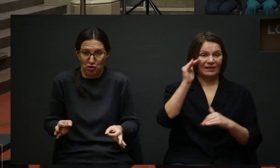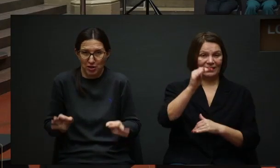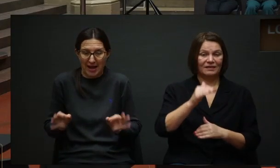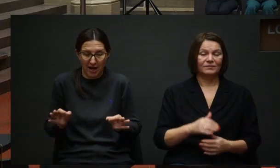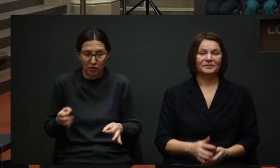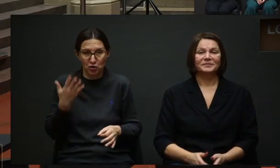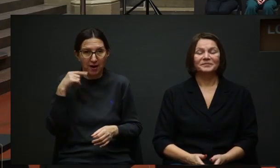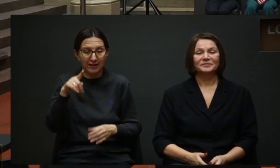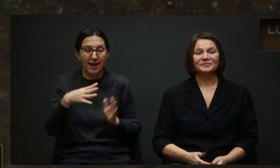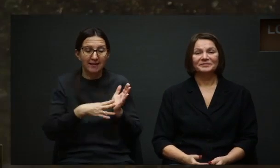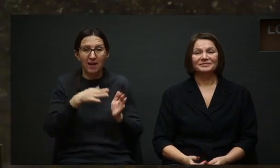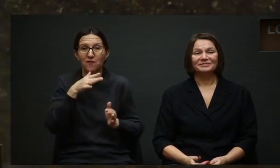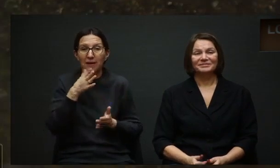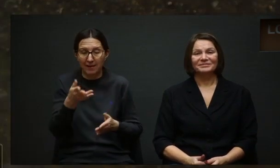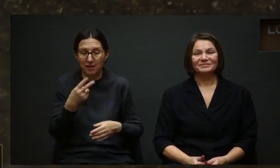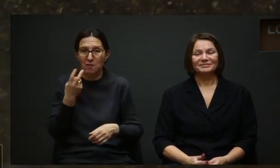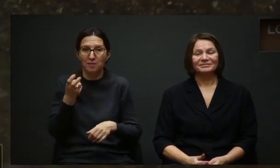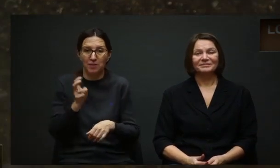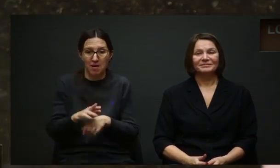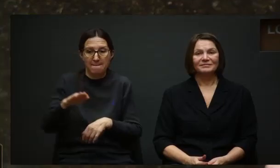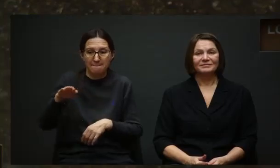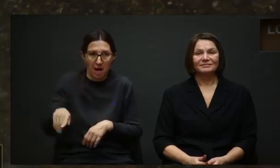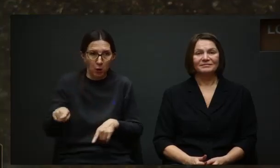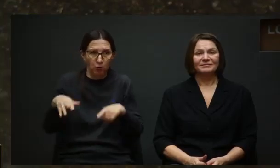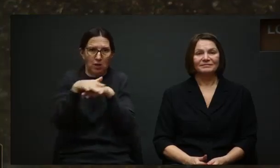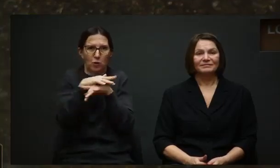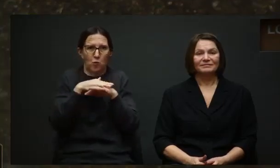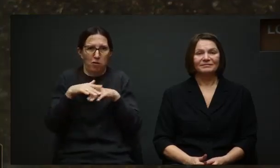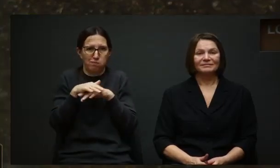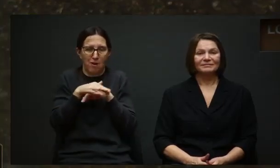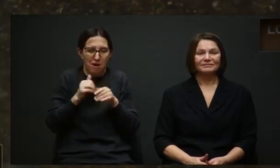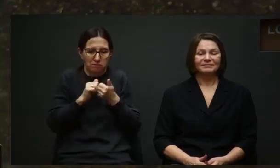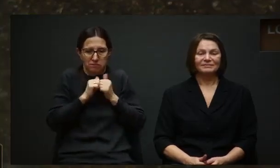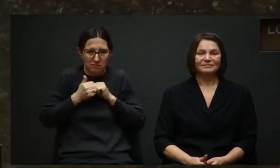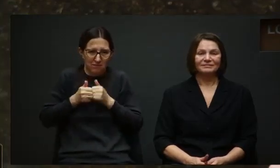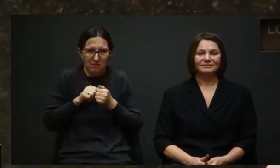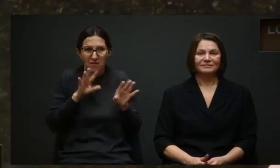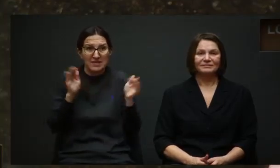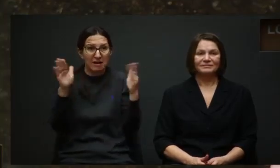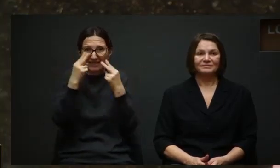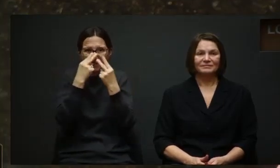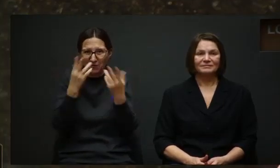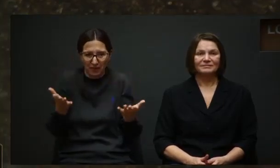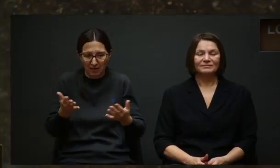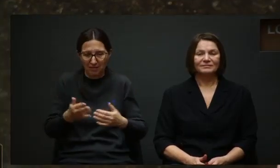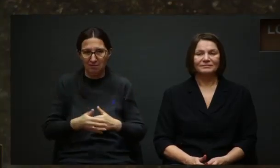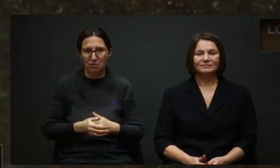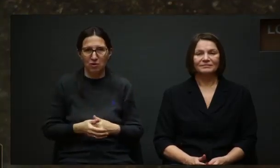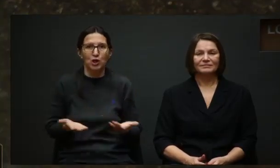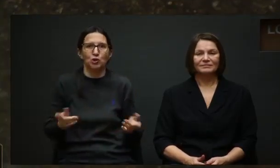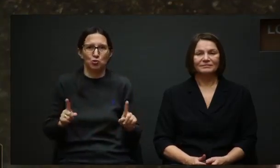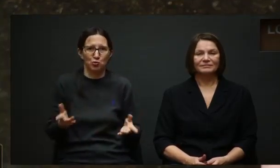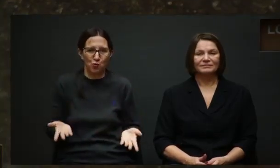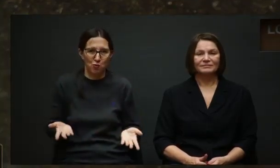9 лет, и вы попадаете маленький, а тут толпа, там все картин не видно. Ну что,